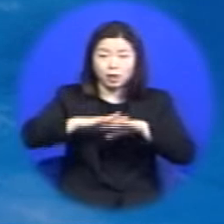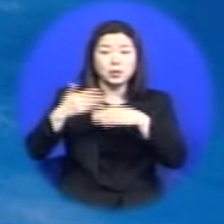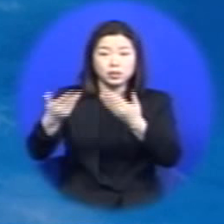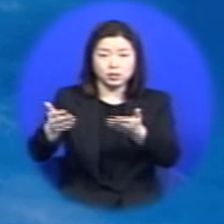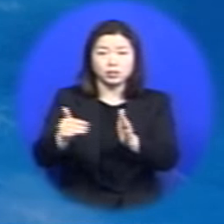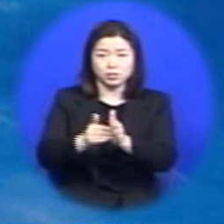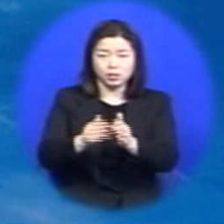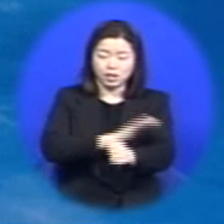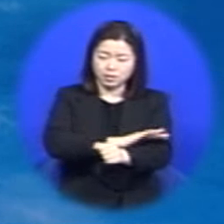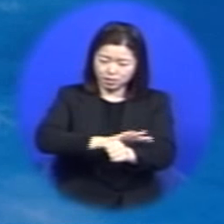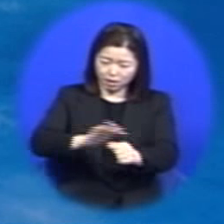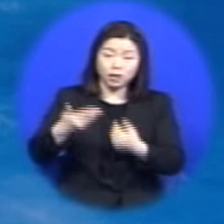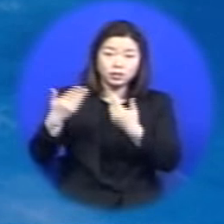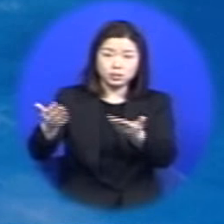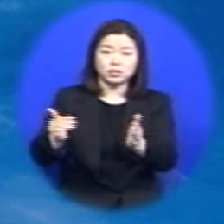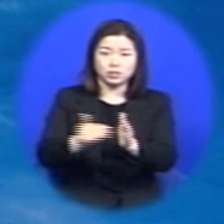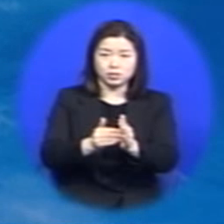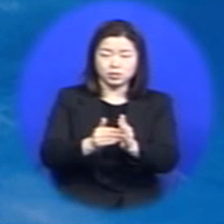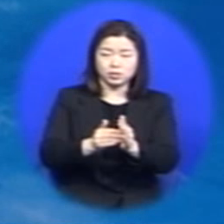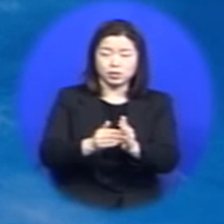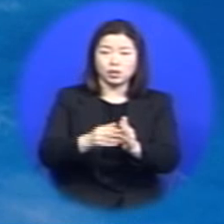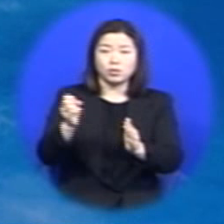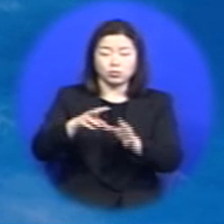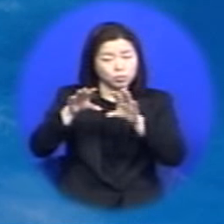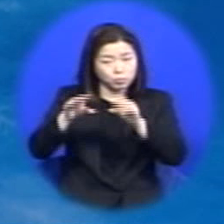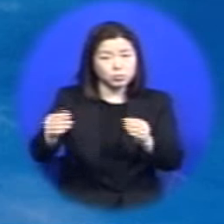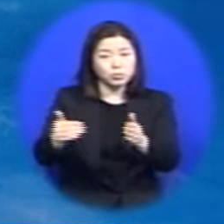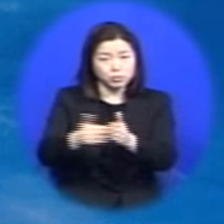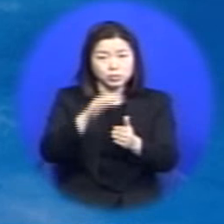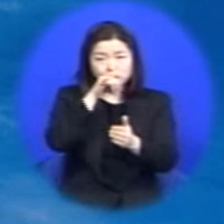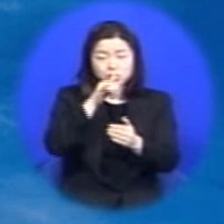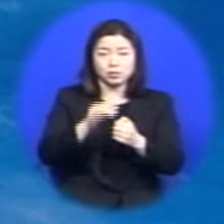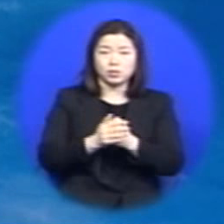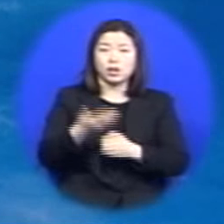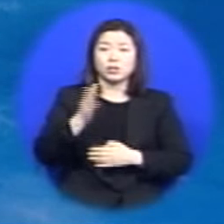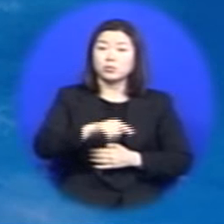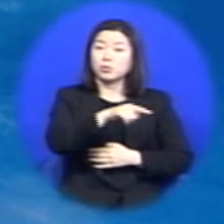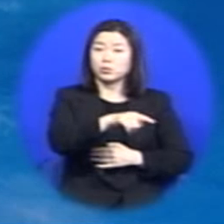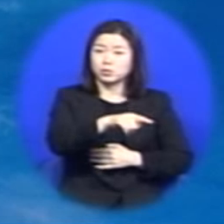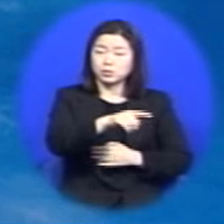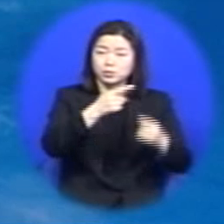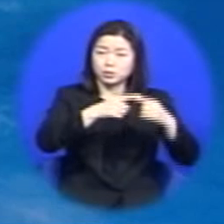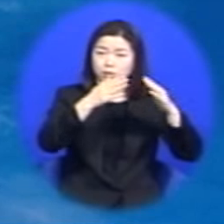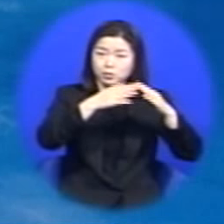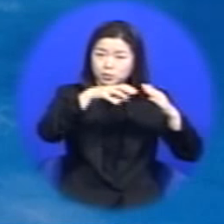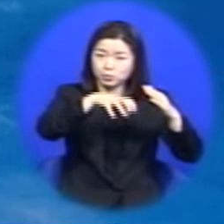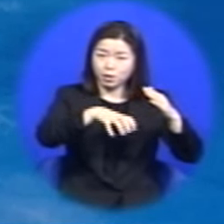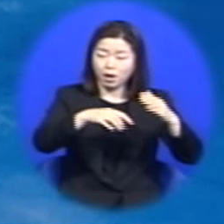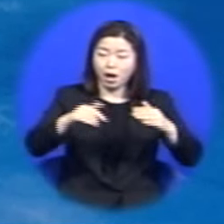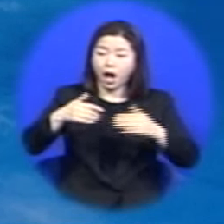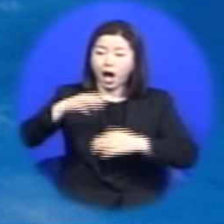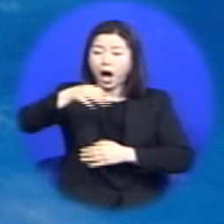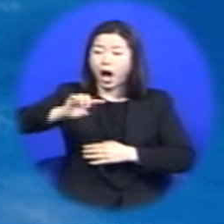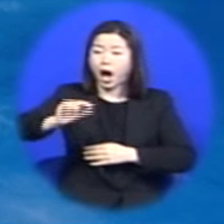예배를 잘 드렸어요. 그리고 예배를 마쳤는데 그분이 안방에서도 예배를